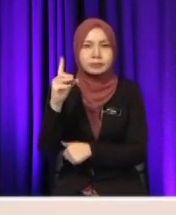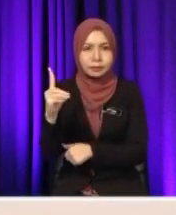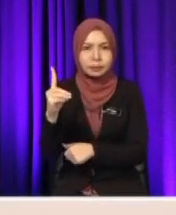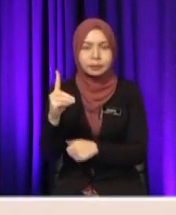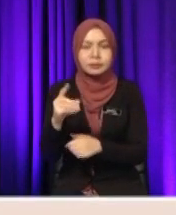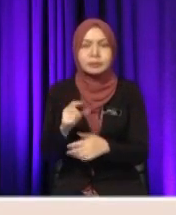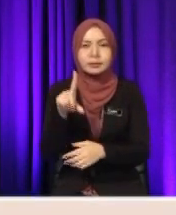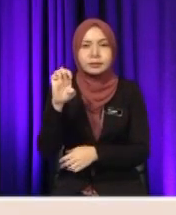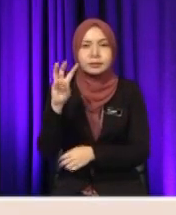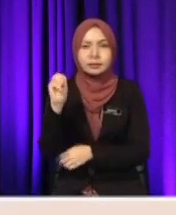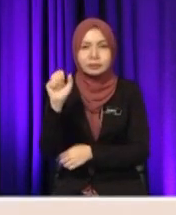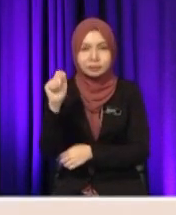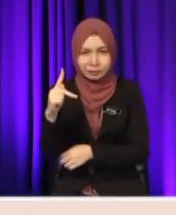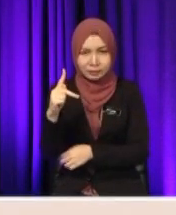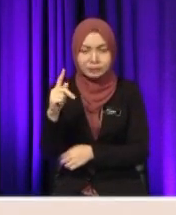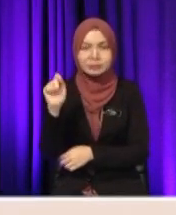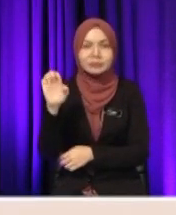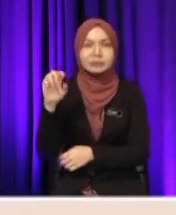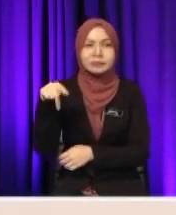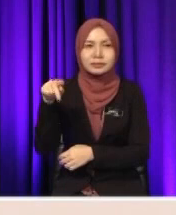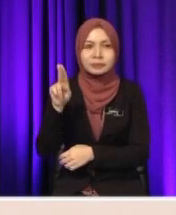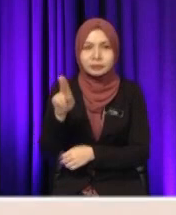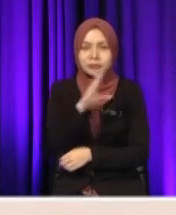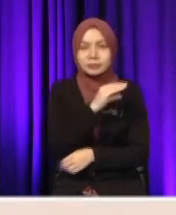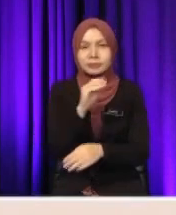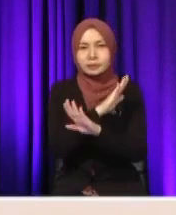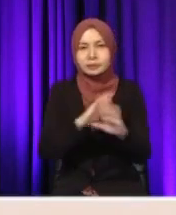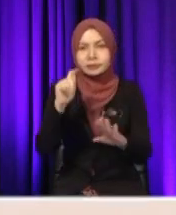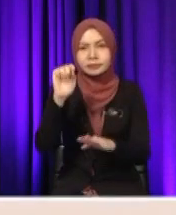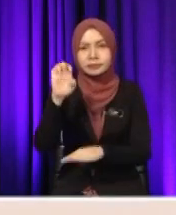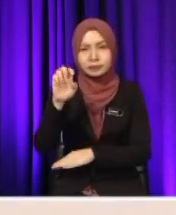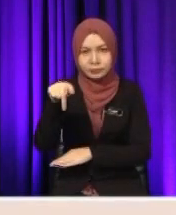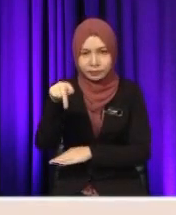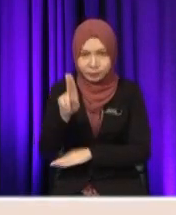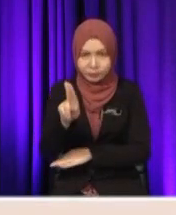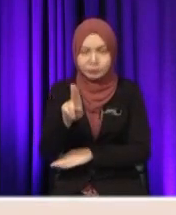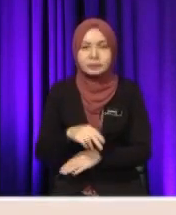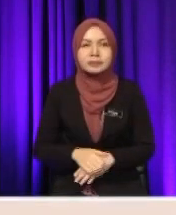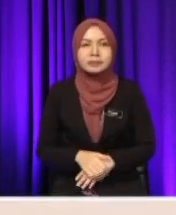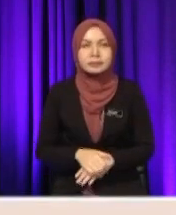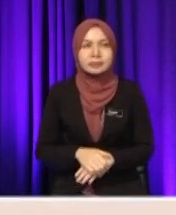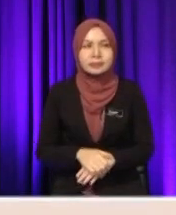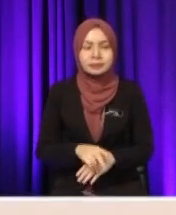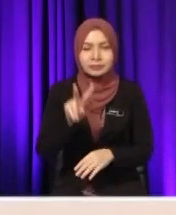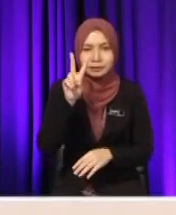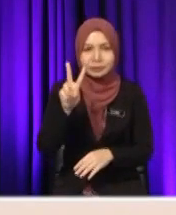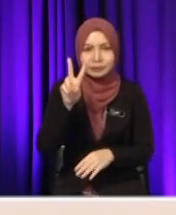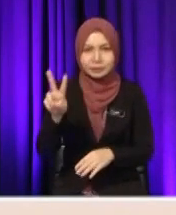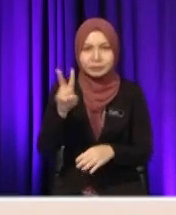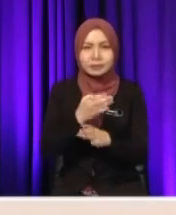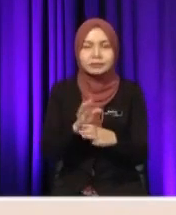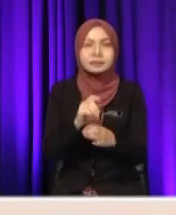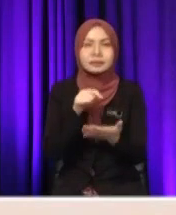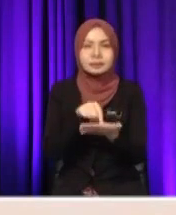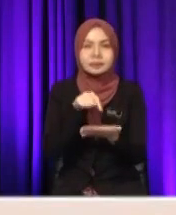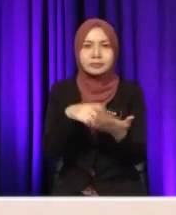faham. Kedua-dua minyak sawit ini mengandungi dua-dua bahagian ini ada terdapat dalam minyak sawit. Okey. So kita